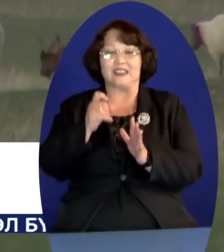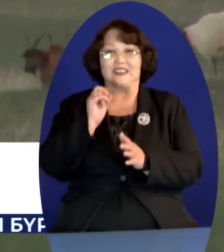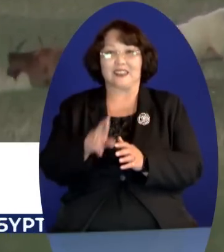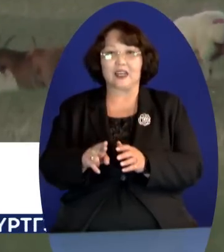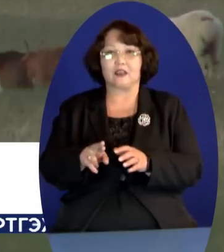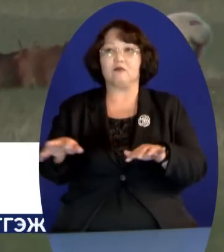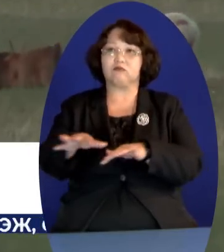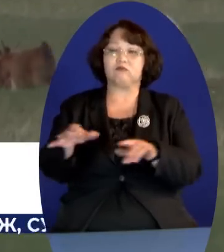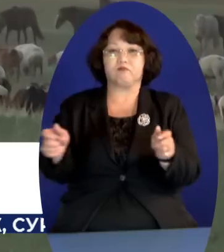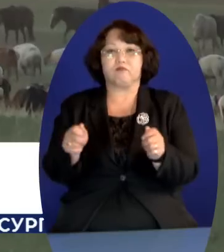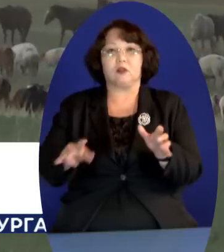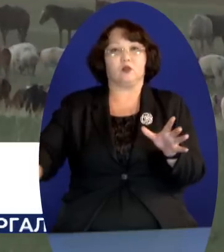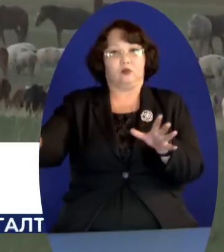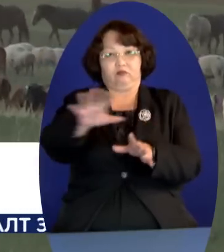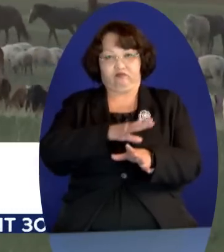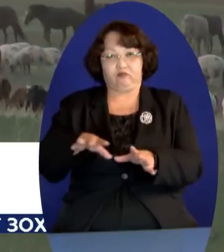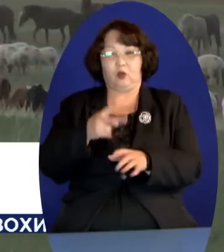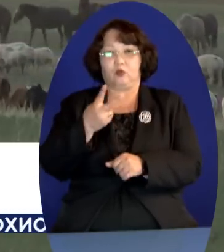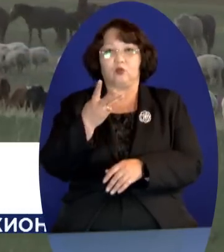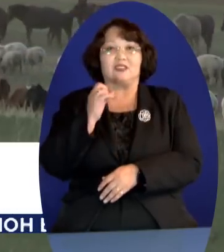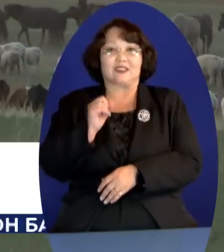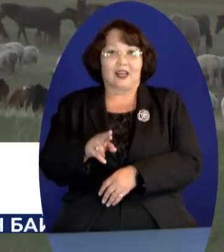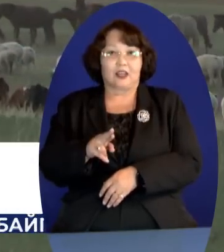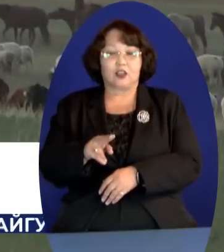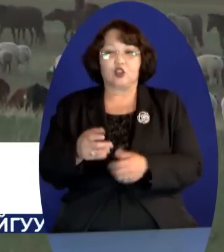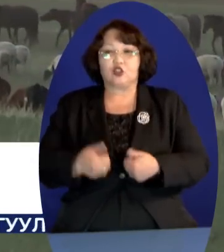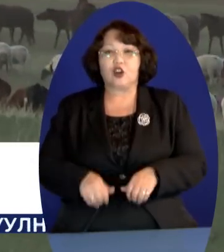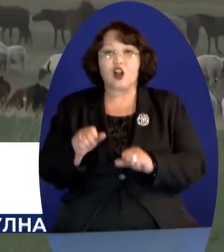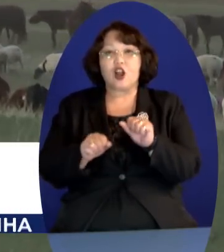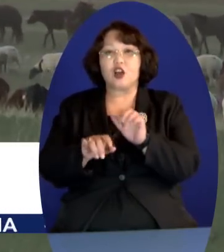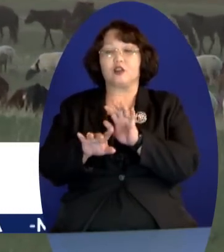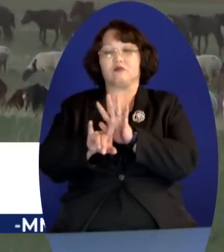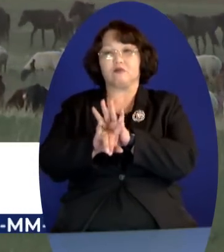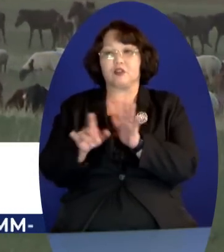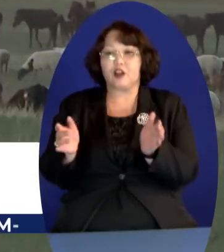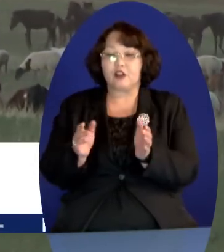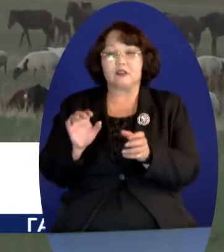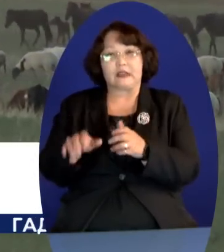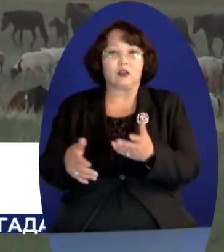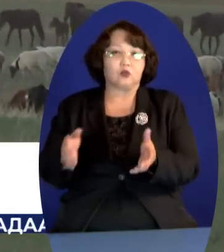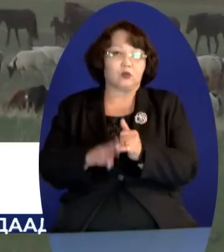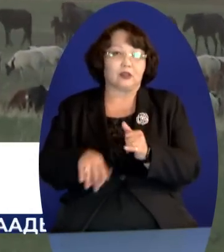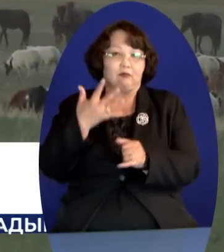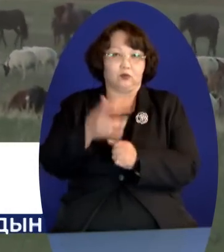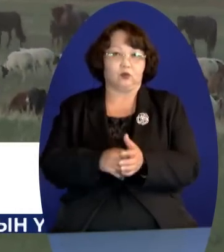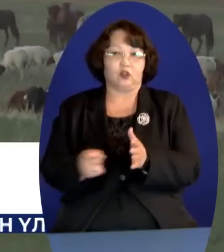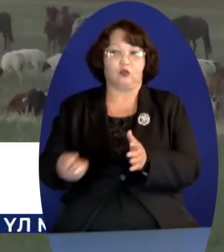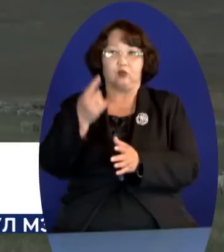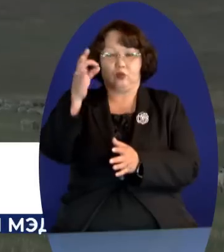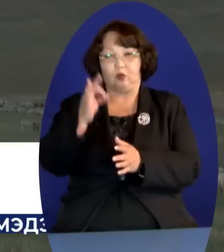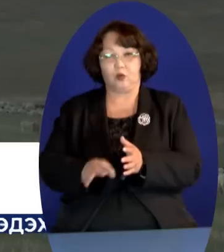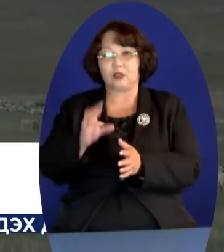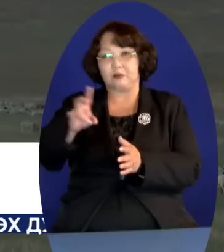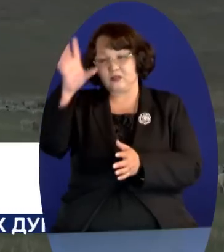мал бэлтгэрлэж байна гэсэн үг. Энэ жил 24 сая төл хүлэн авсан сүүлийн 5 жилд хамгийн өндөр үзүүлэлт гэдгийг салбарын сайд нь